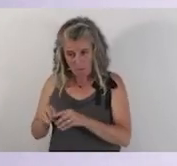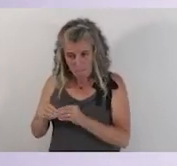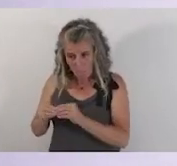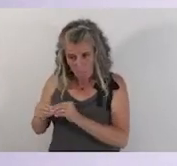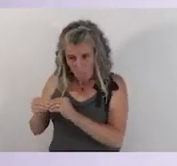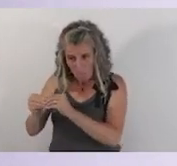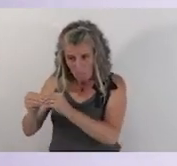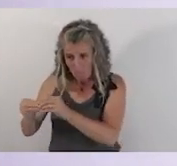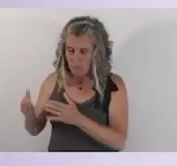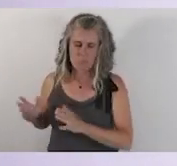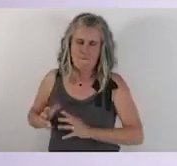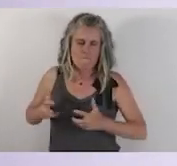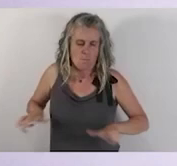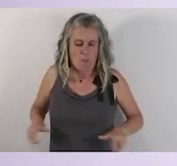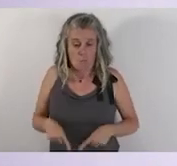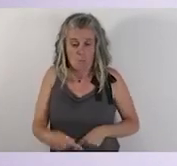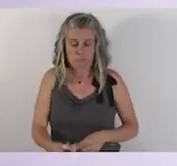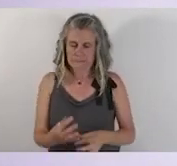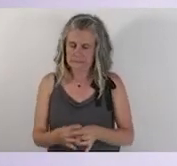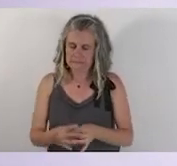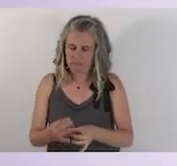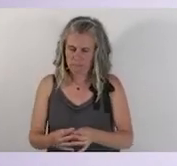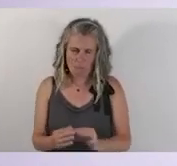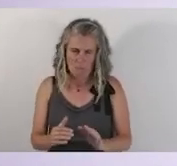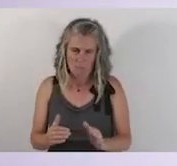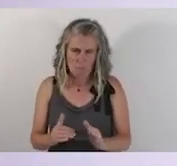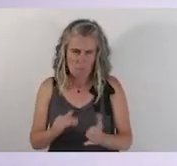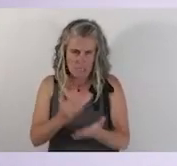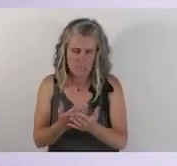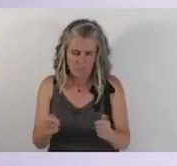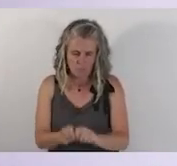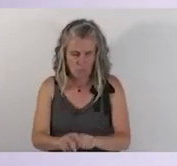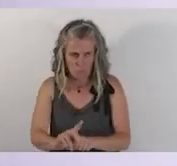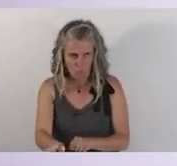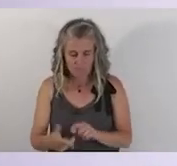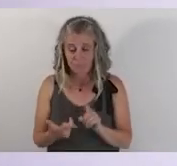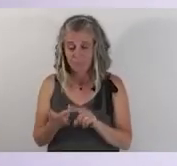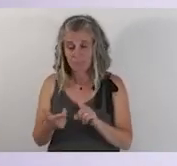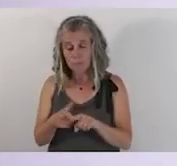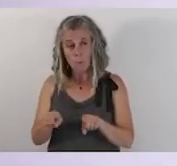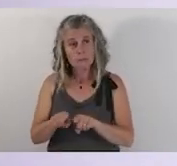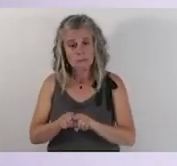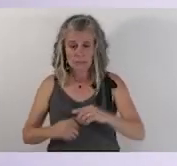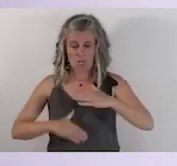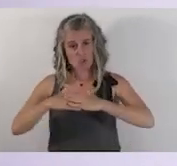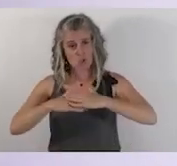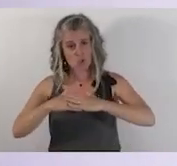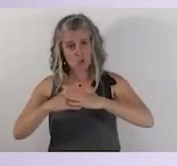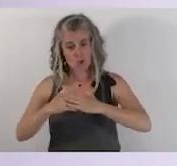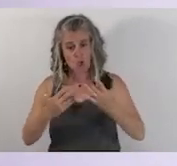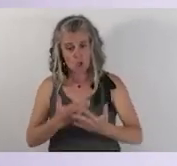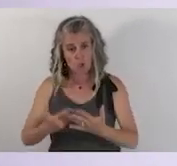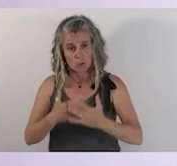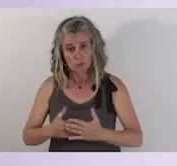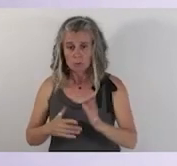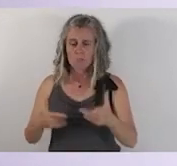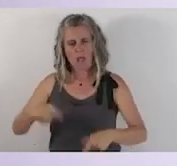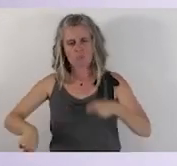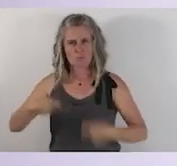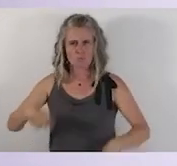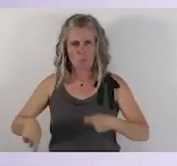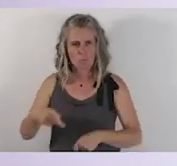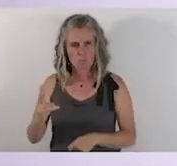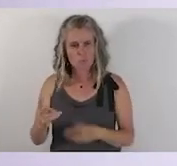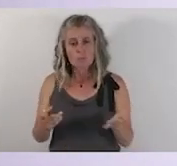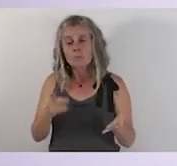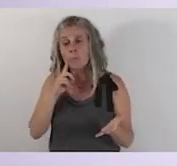voulons pas de fermeture de classe en septembre, évidemment. Un assouplissement de la logique de seuil pour des réouvertures. Je pense notamment à la maternelle Kodachioni qui a